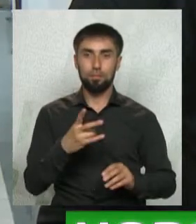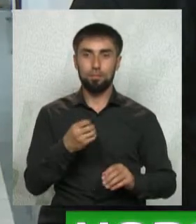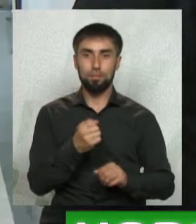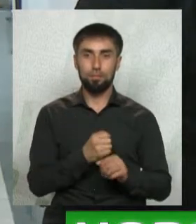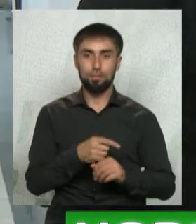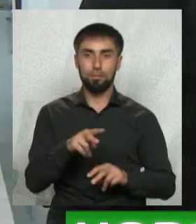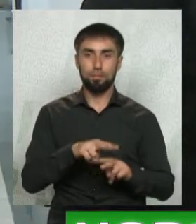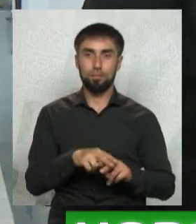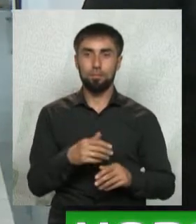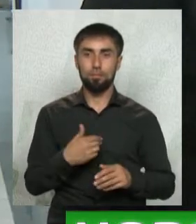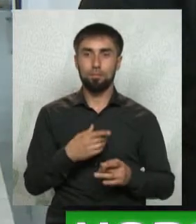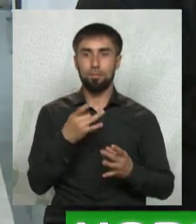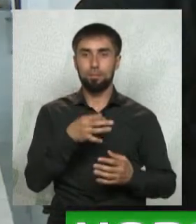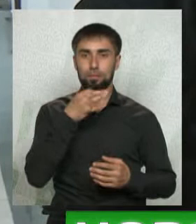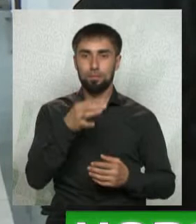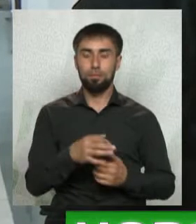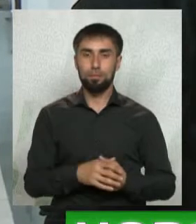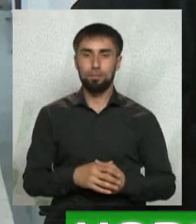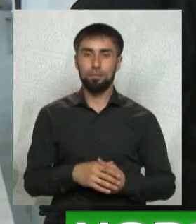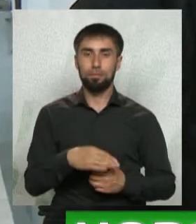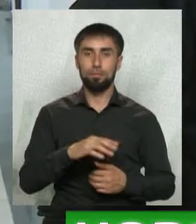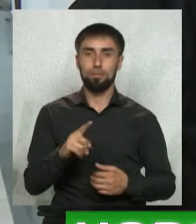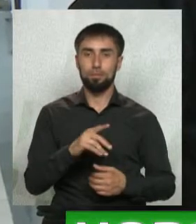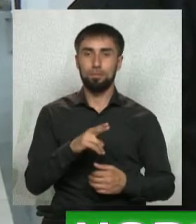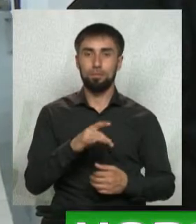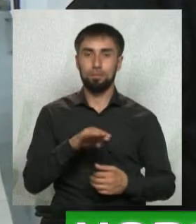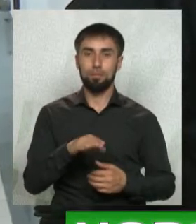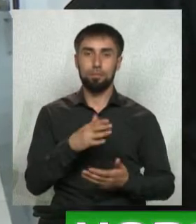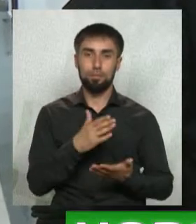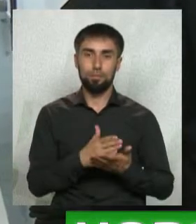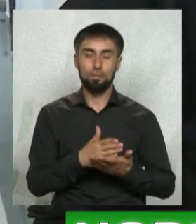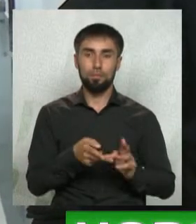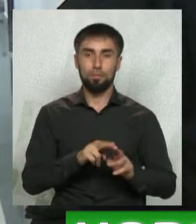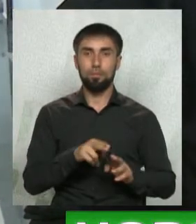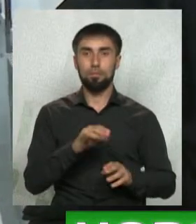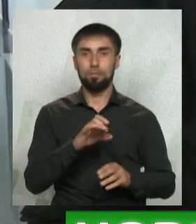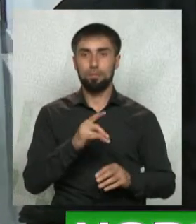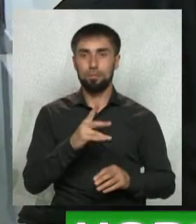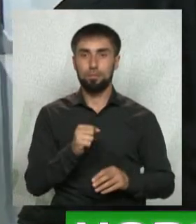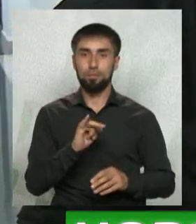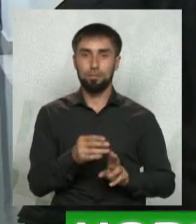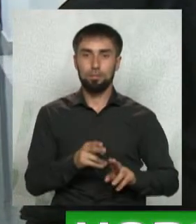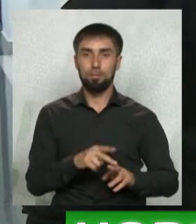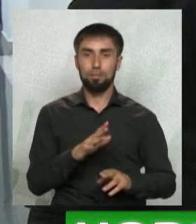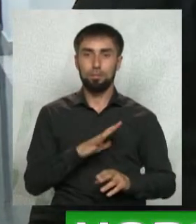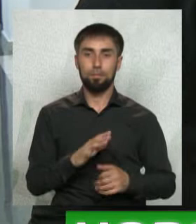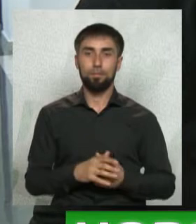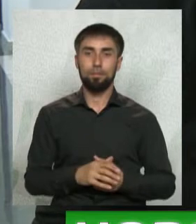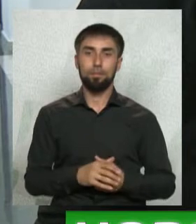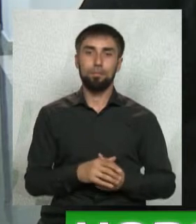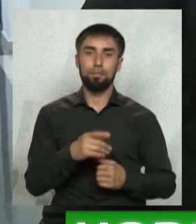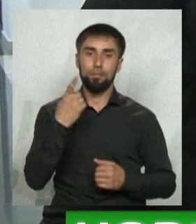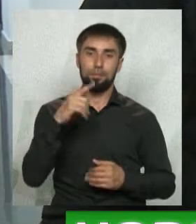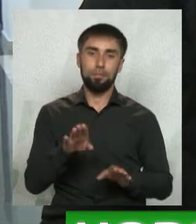какими-то... Я просто отвечу, вот, то, что в диспуте рождается истина. Вот, и именно для этого были организованы